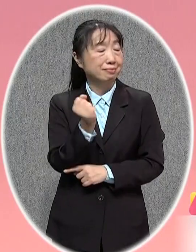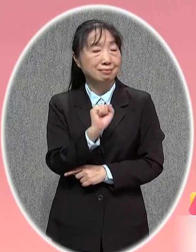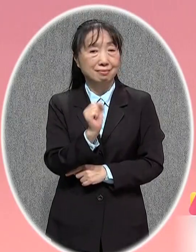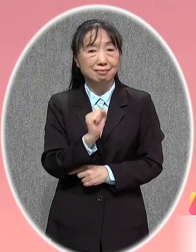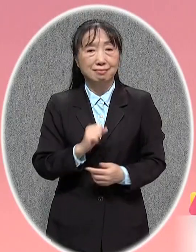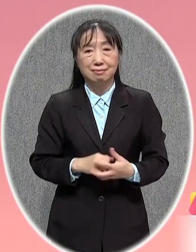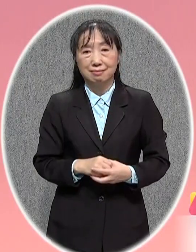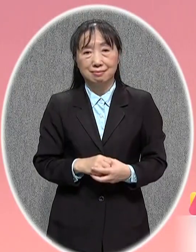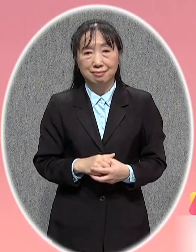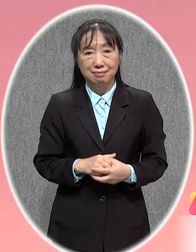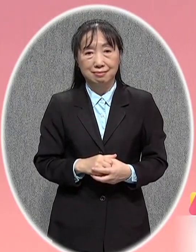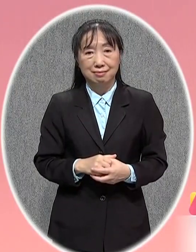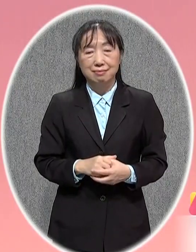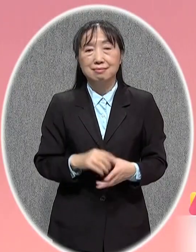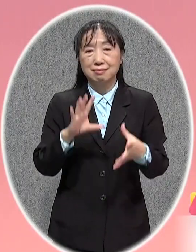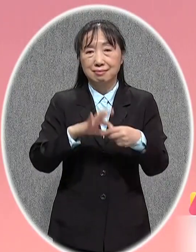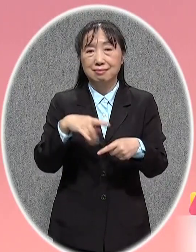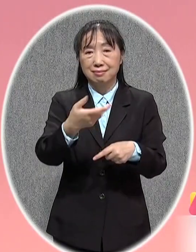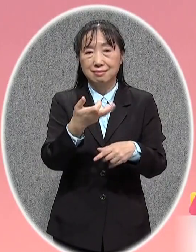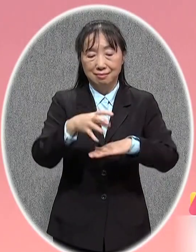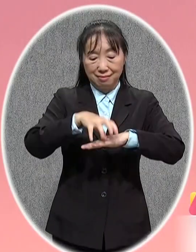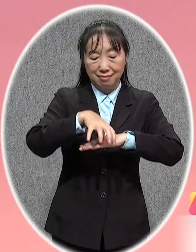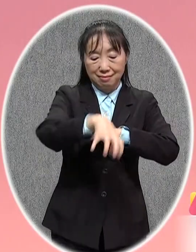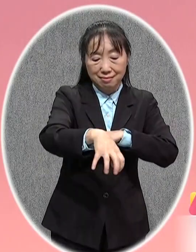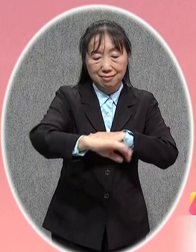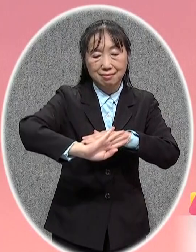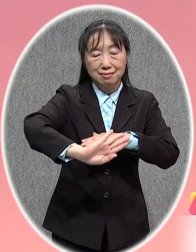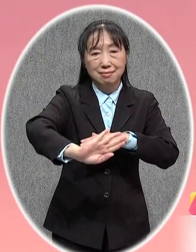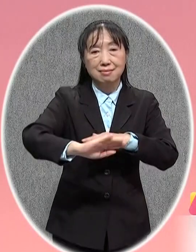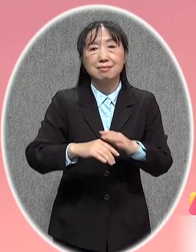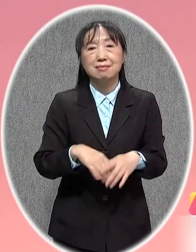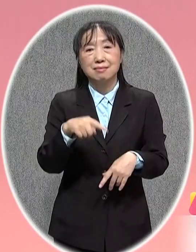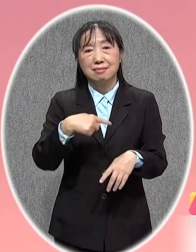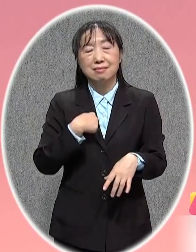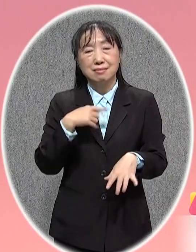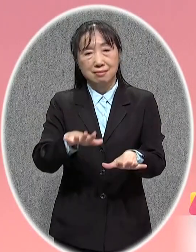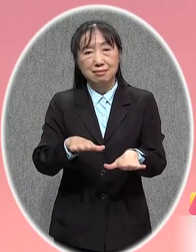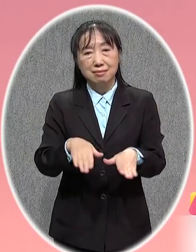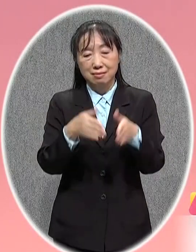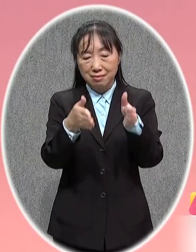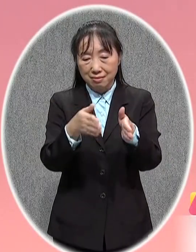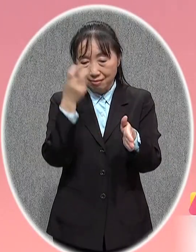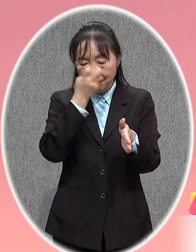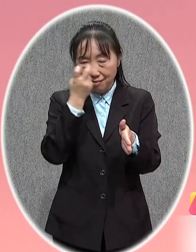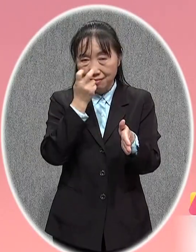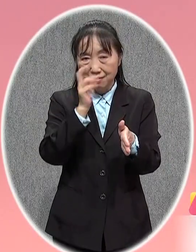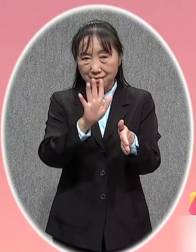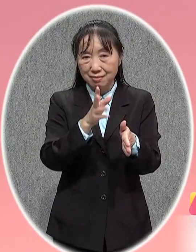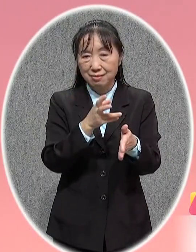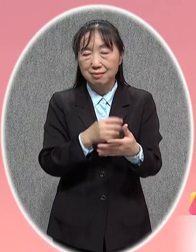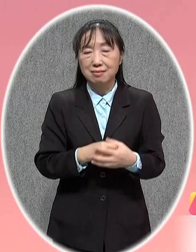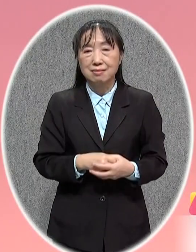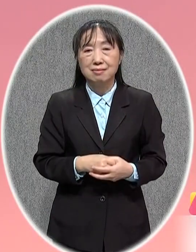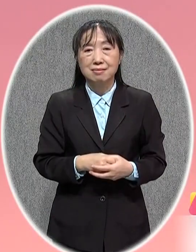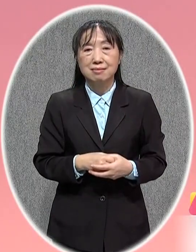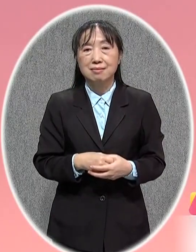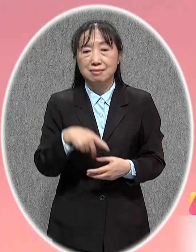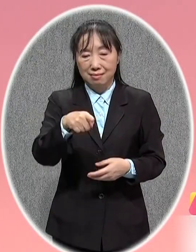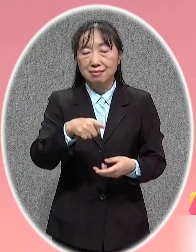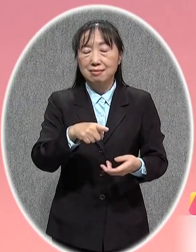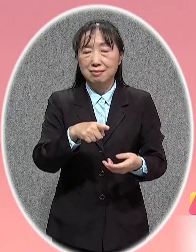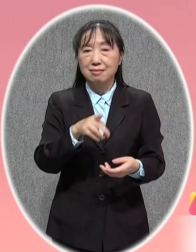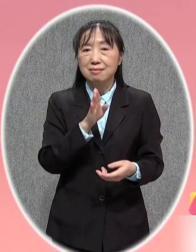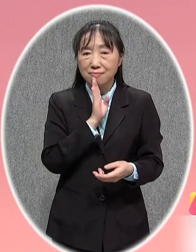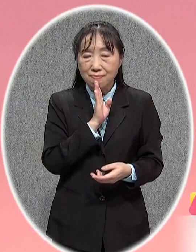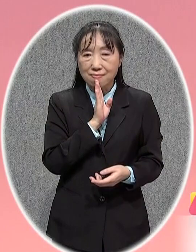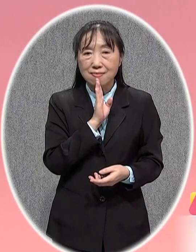以外推方案才是经过我严格检视，我才会认为说，它确实是一